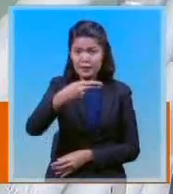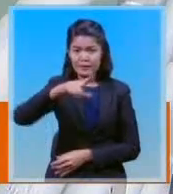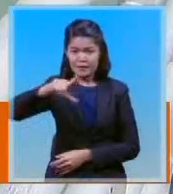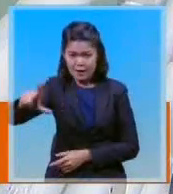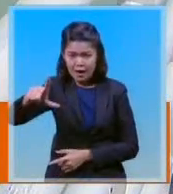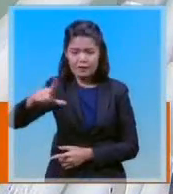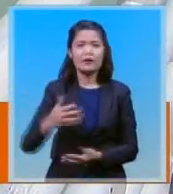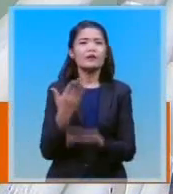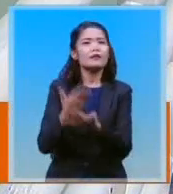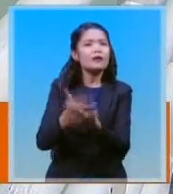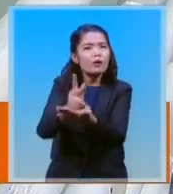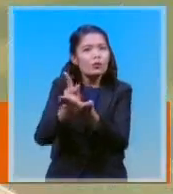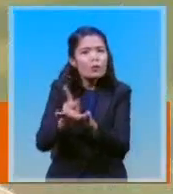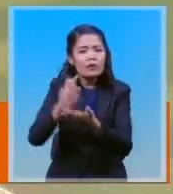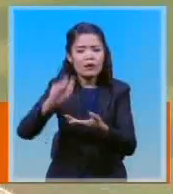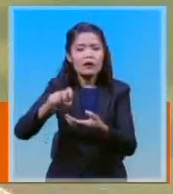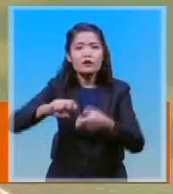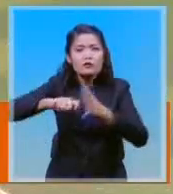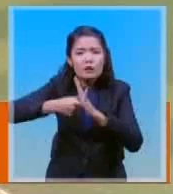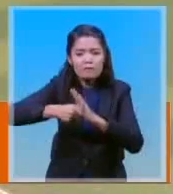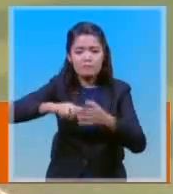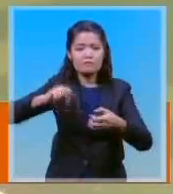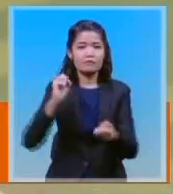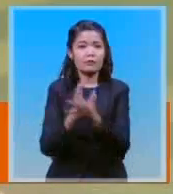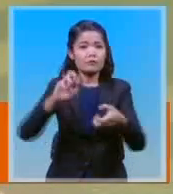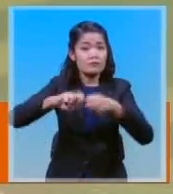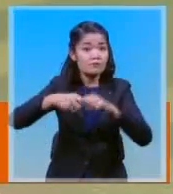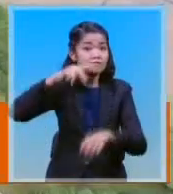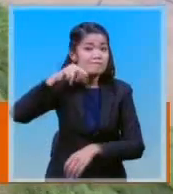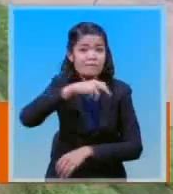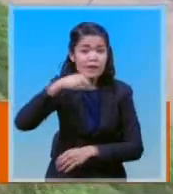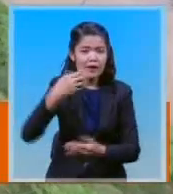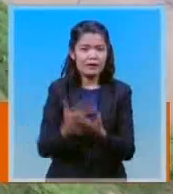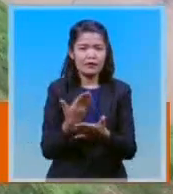เสียหายจากภัยแล้วเกิดอีก